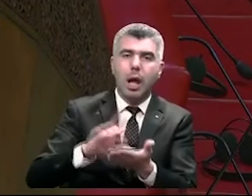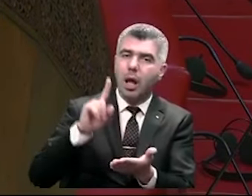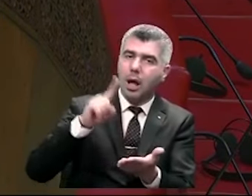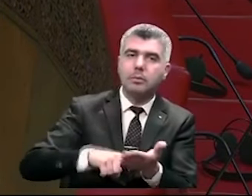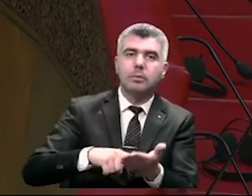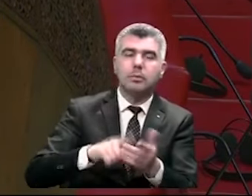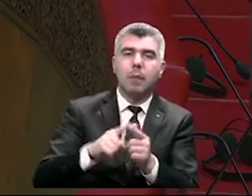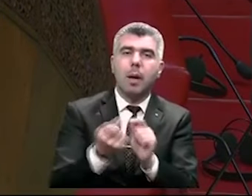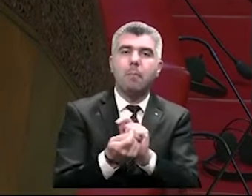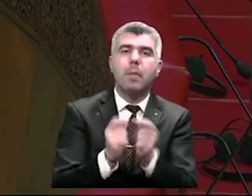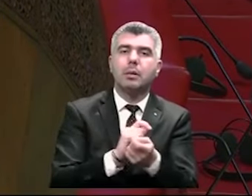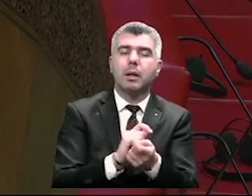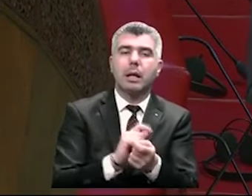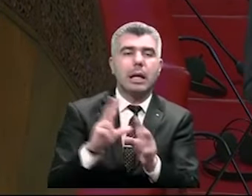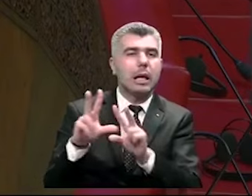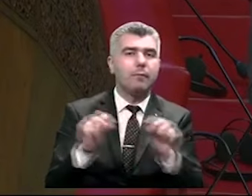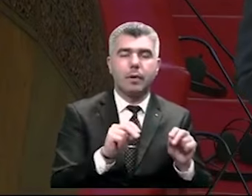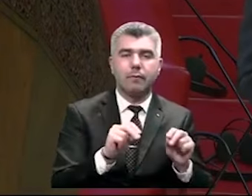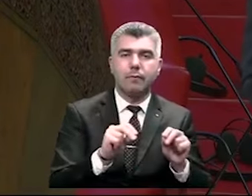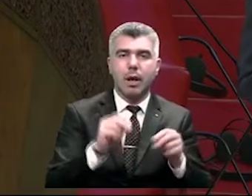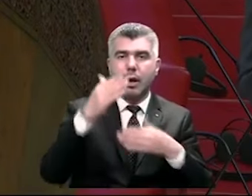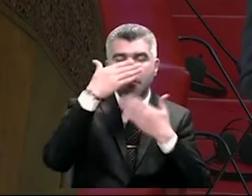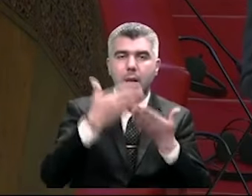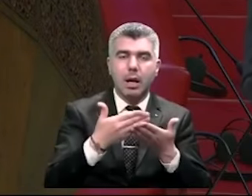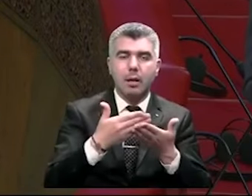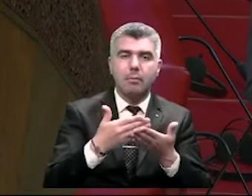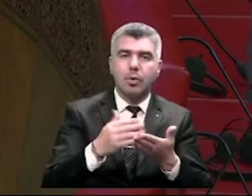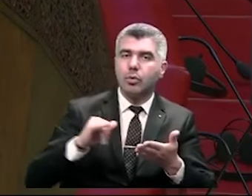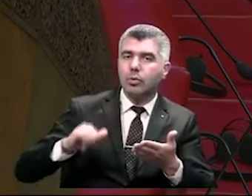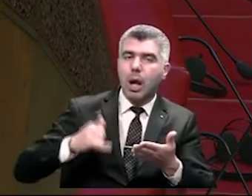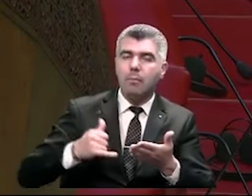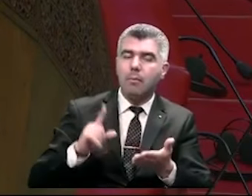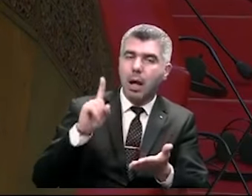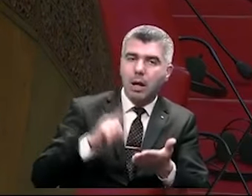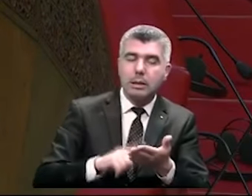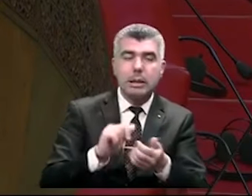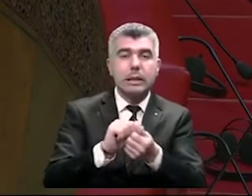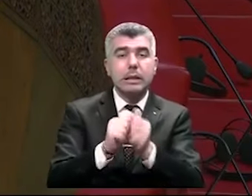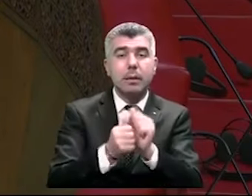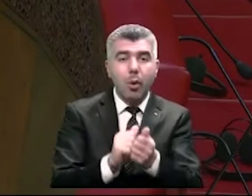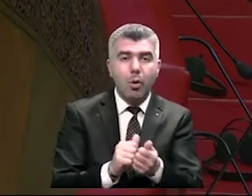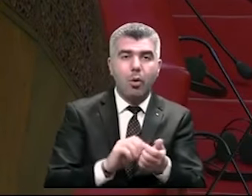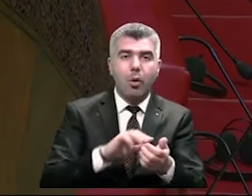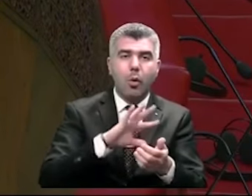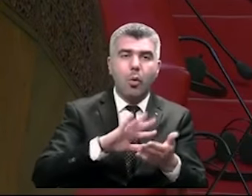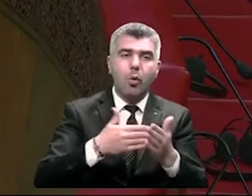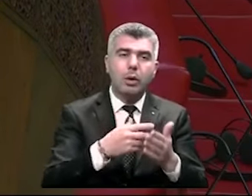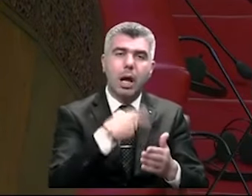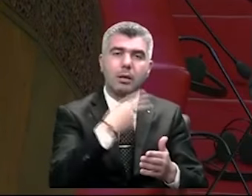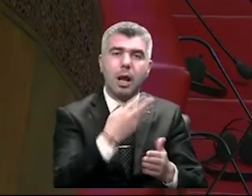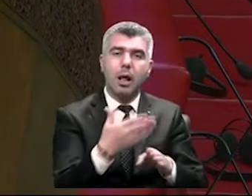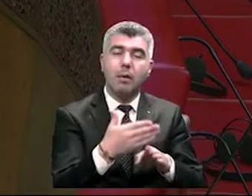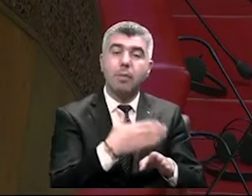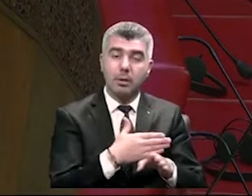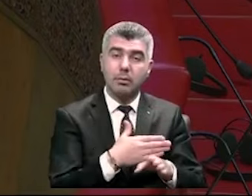التحول اللي غادين فيه باش نمكن الشباب ديالنا احنا تكلمنا على الرياضات تكلمنا عن المهارات الذاتيه والكفاءات الافقيه